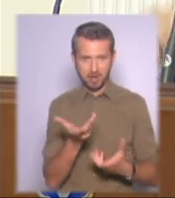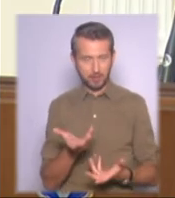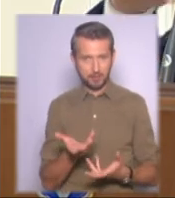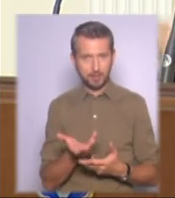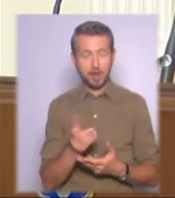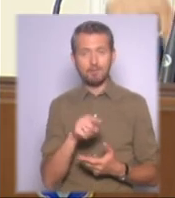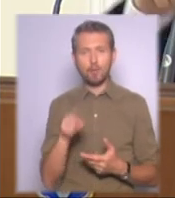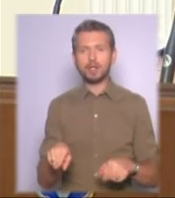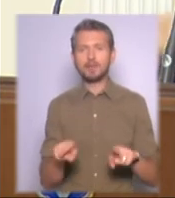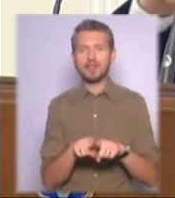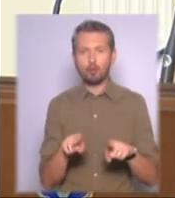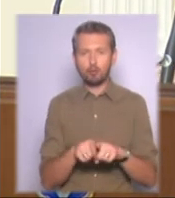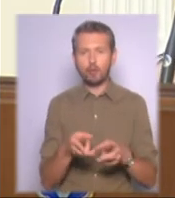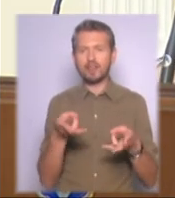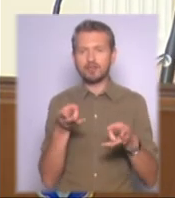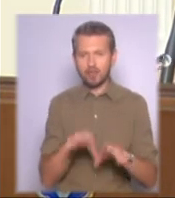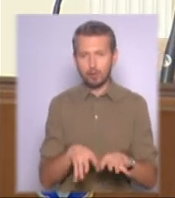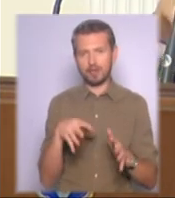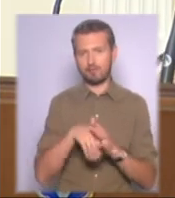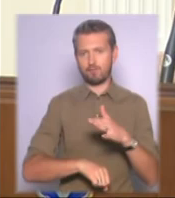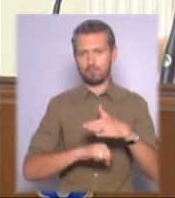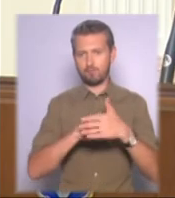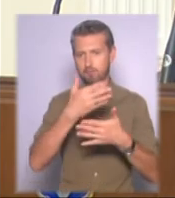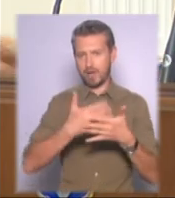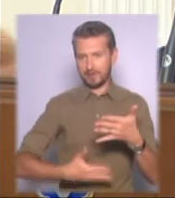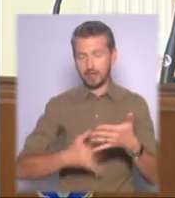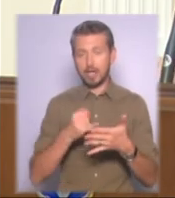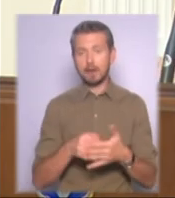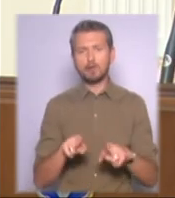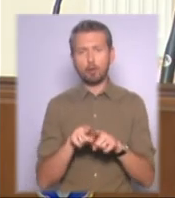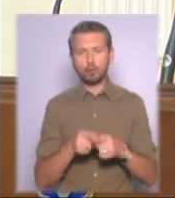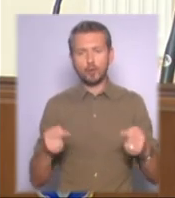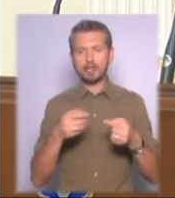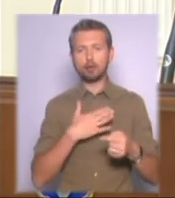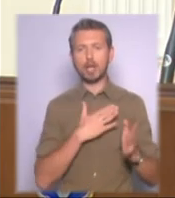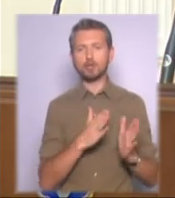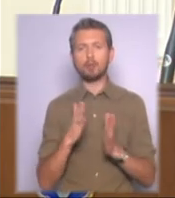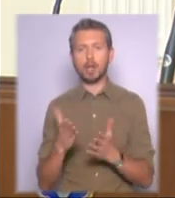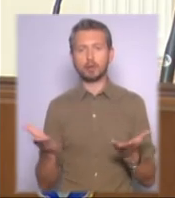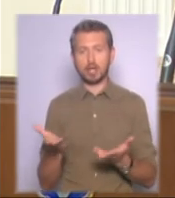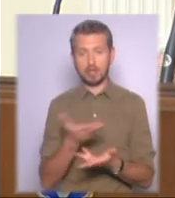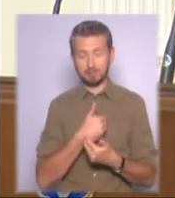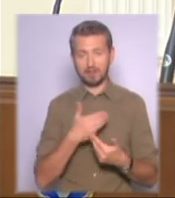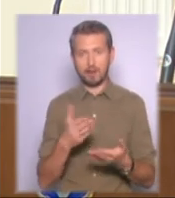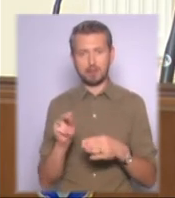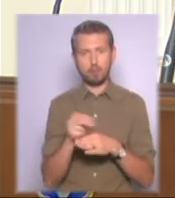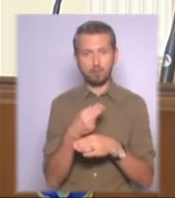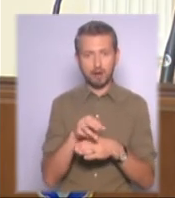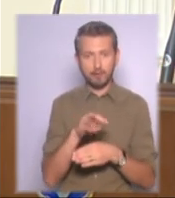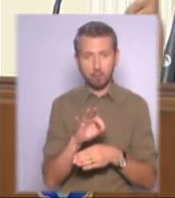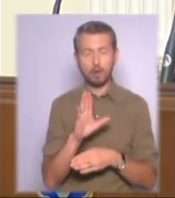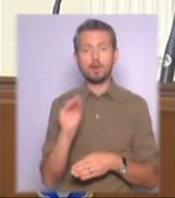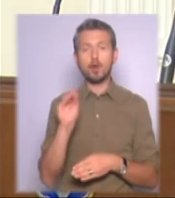вони все одно залишаються в базі. І все одно, згідно нашого порядку, який ми з вами поправимо, в жовтні ми